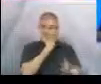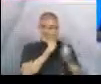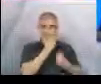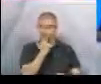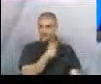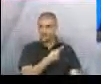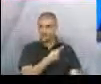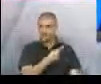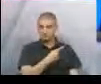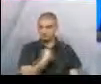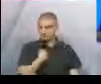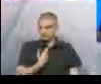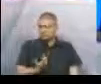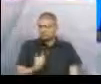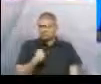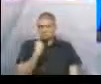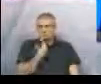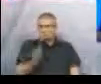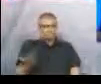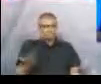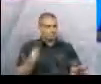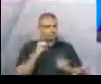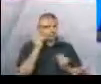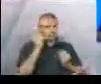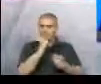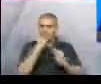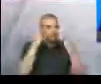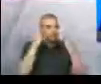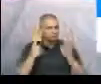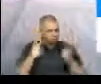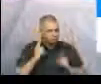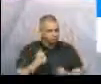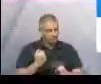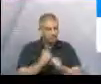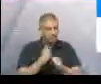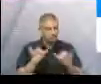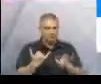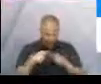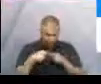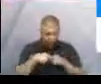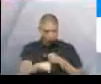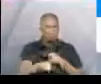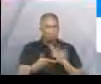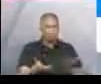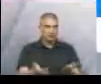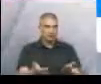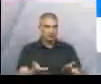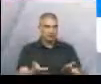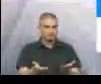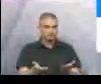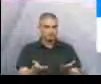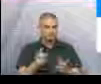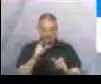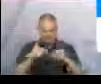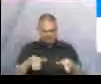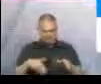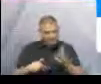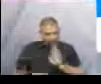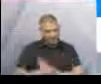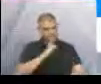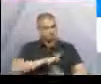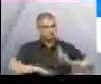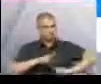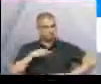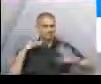קודם, ואני חושב לעצמי, אחד הדברים הכי חשובים שאנחנו צריכים לעשות עכשיו, בשנה הזאת, זה להוציא את הנכים ממצרים.